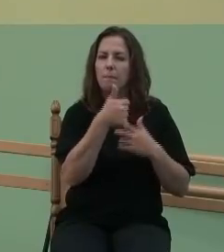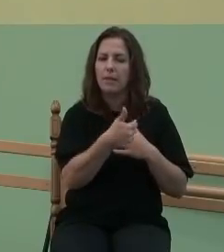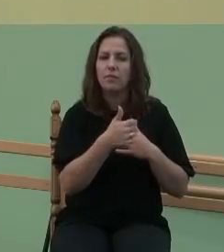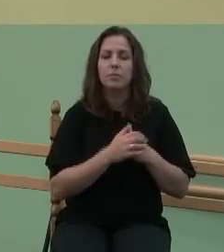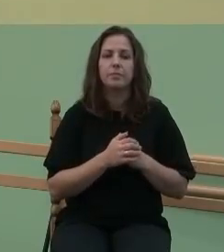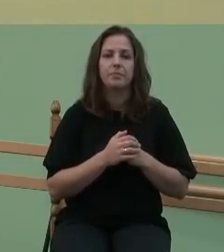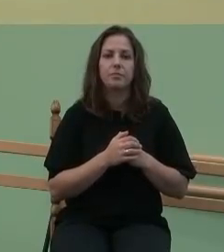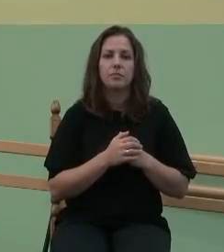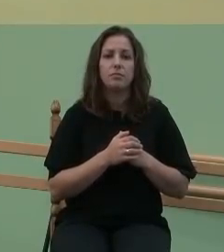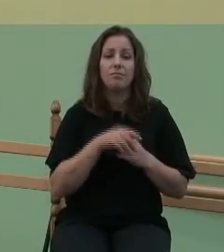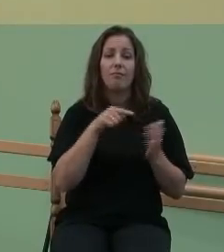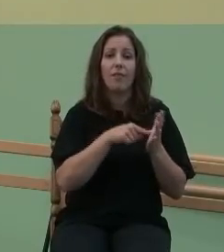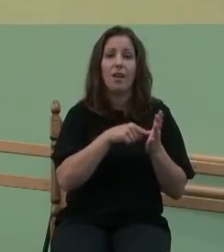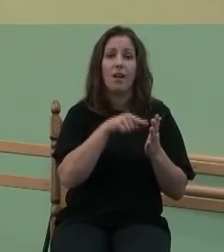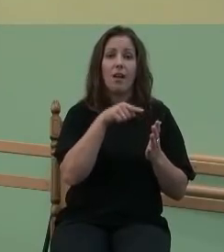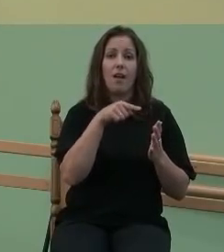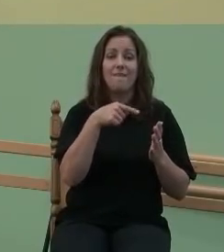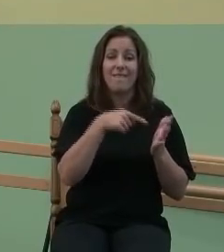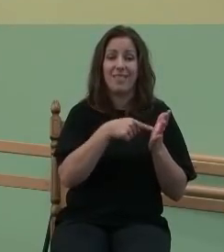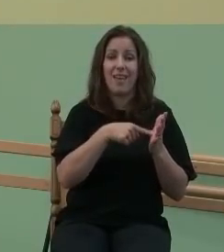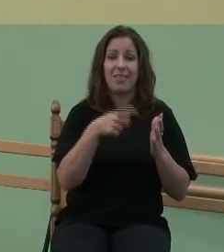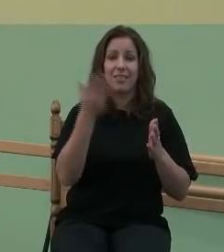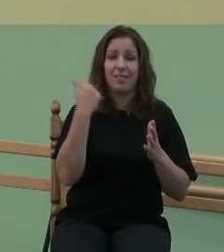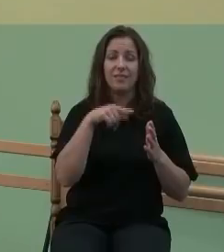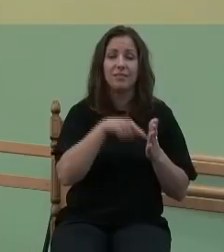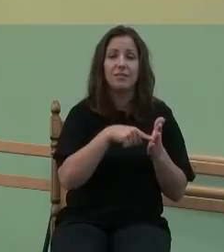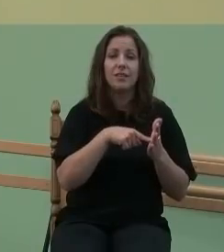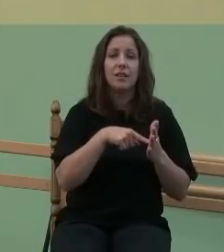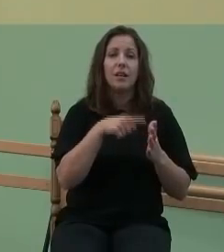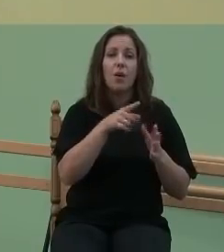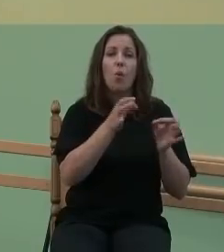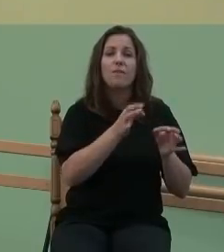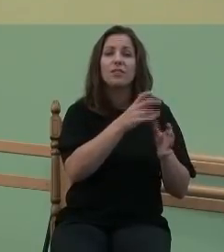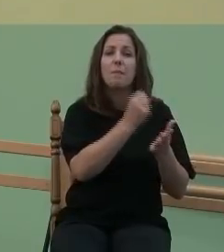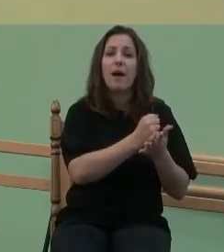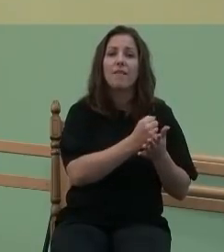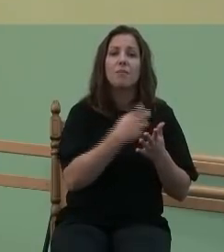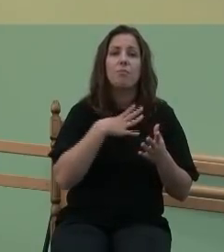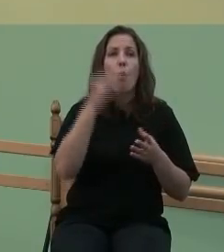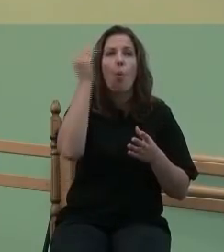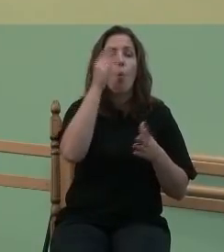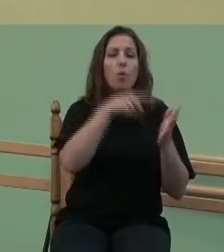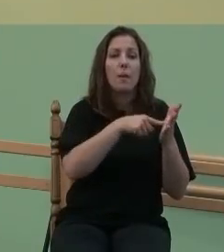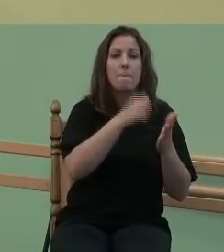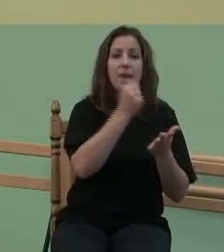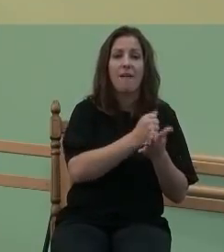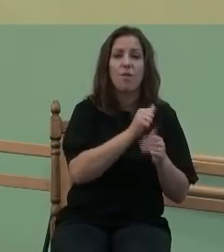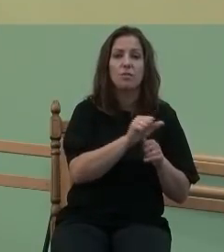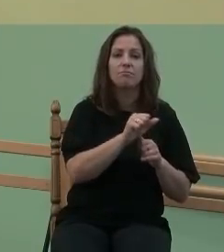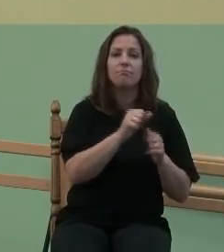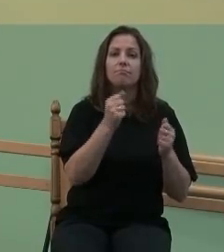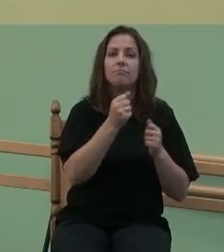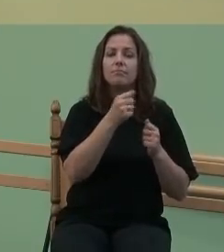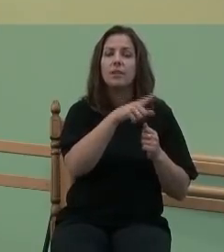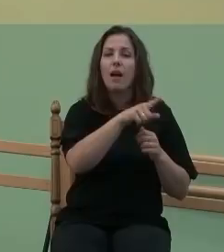61. Otóż ja wówczas pod rządami ówczesnego prawa byłam uczona, że prawo jest to wola